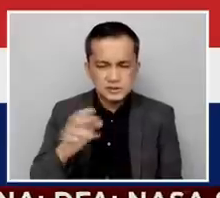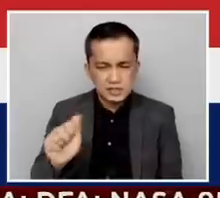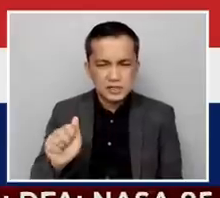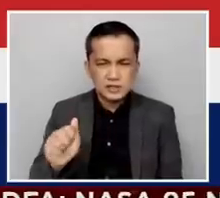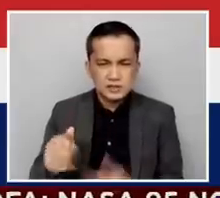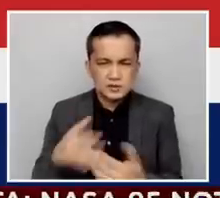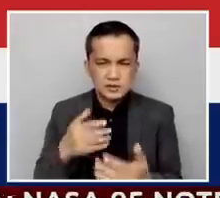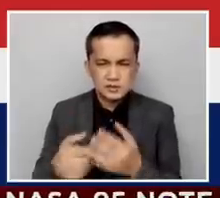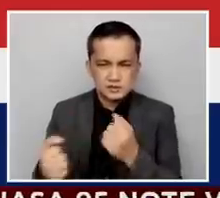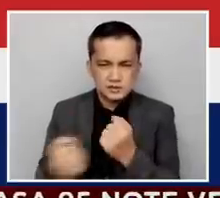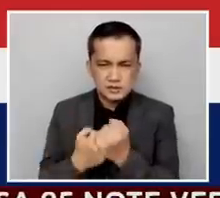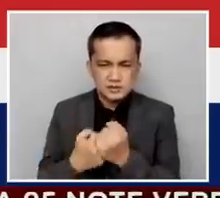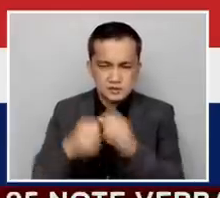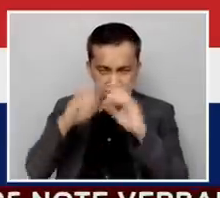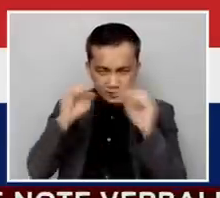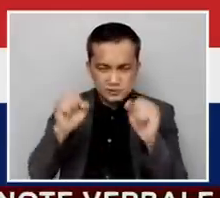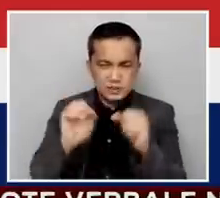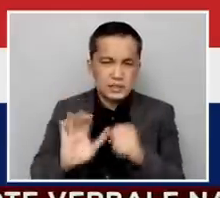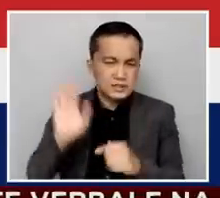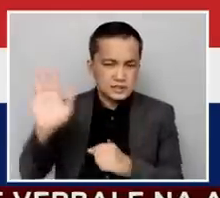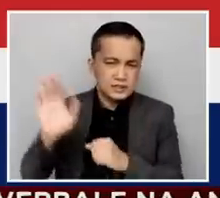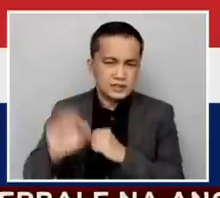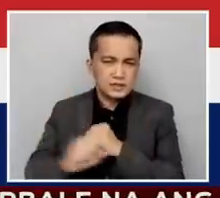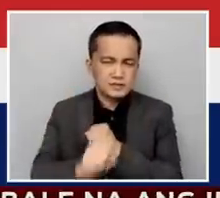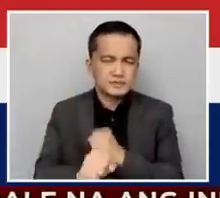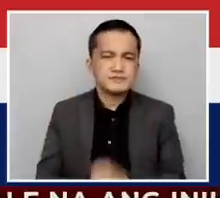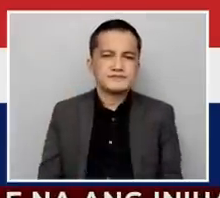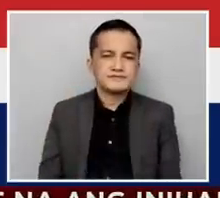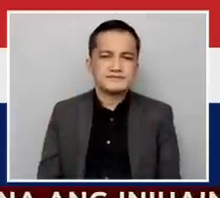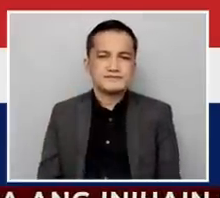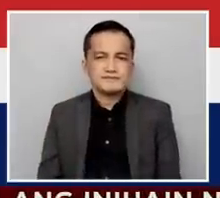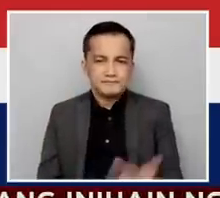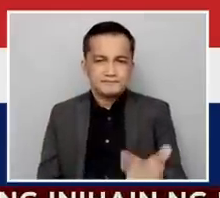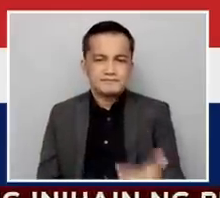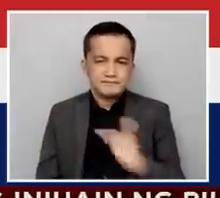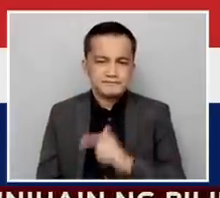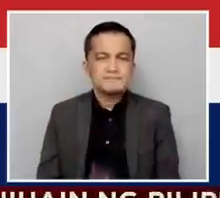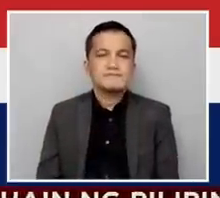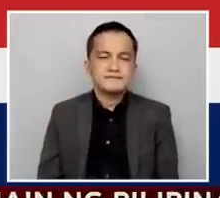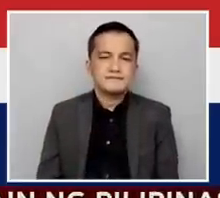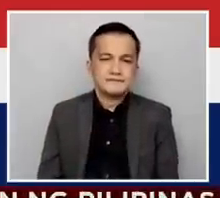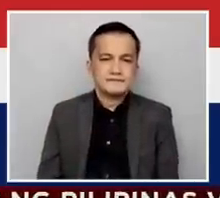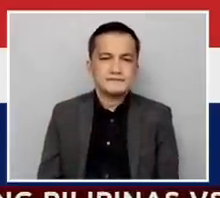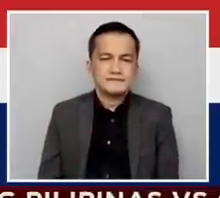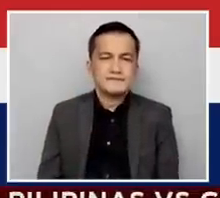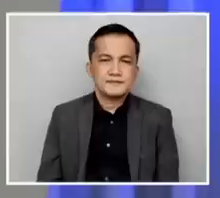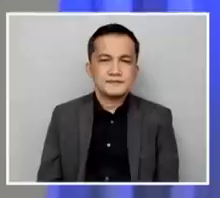Pangulo sa kanyang advokasya. Sharian Torres, ABS-CBN News.